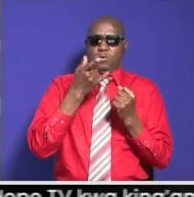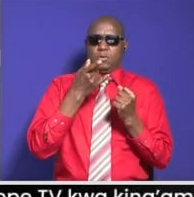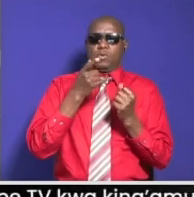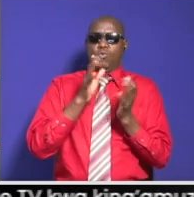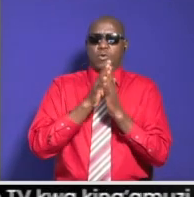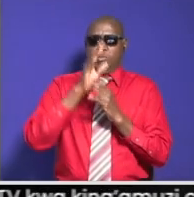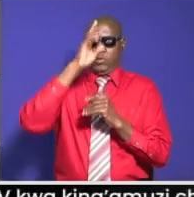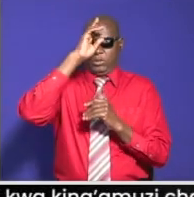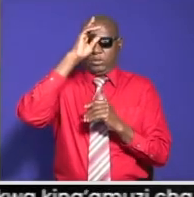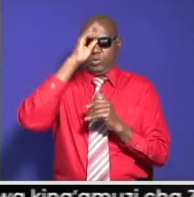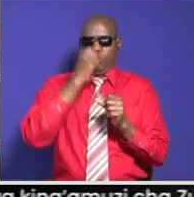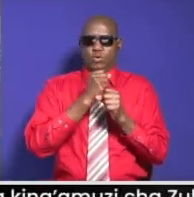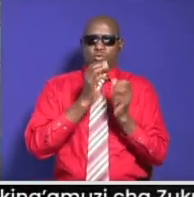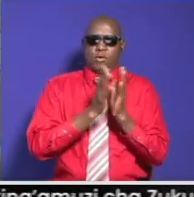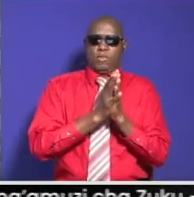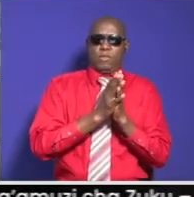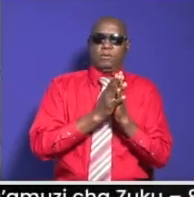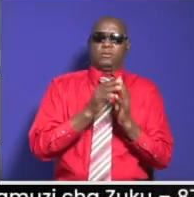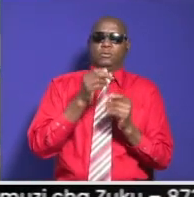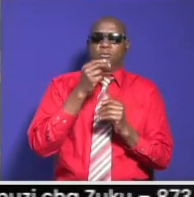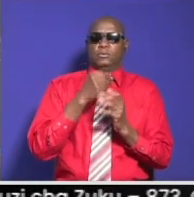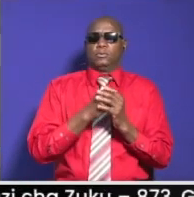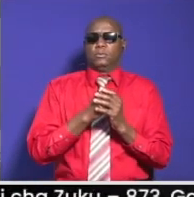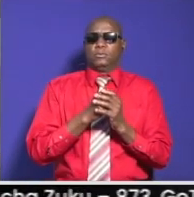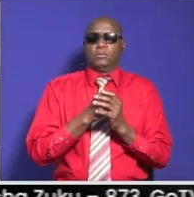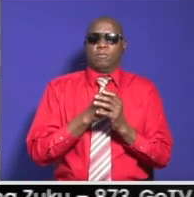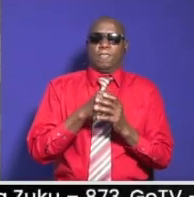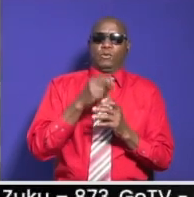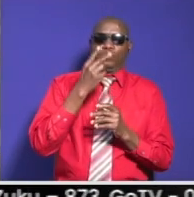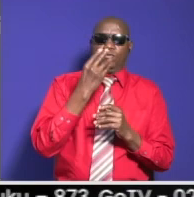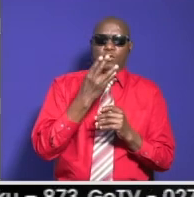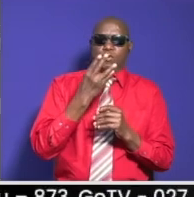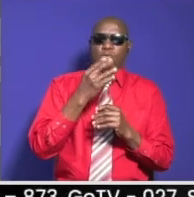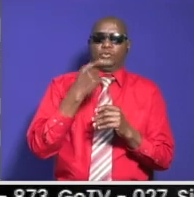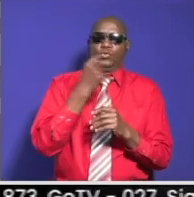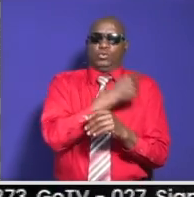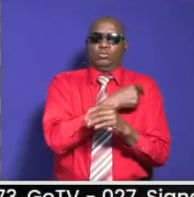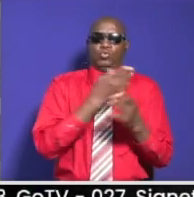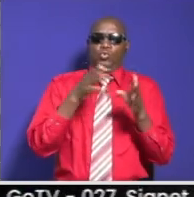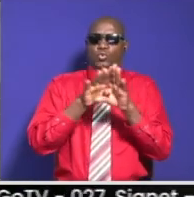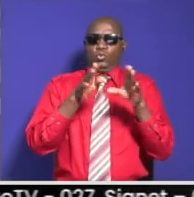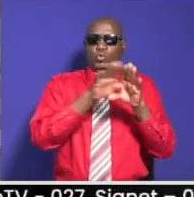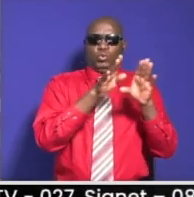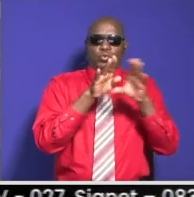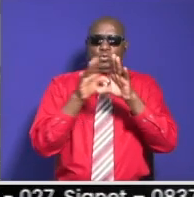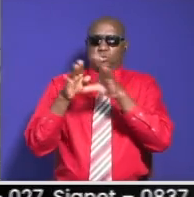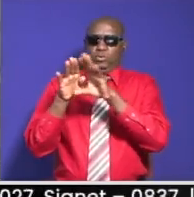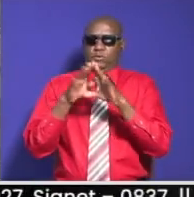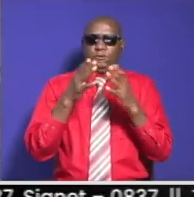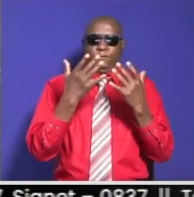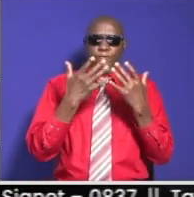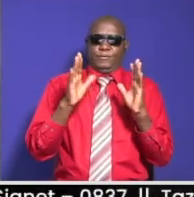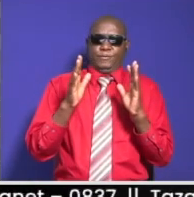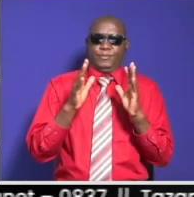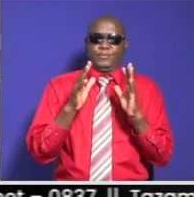polisi. Hospitali 44 zimefungwa ili kukabiliana na utapeli katika sekta ya afya. Kulingana na mkurugenzi mkuu wa